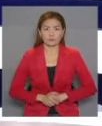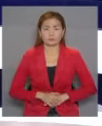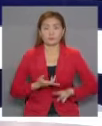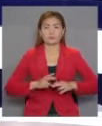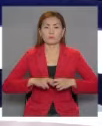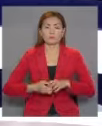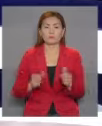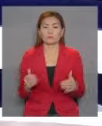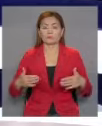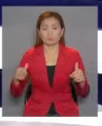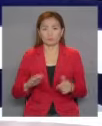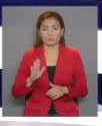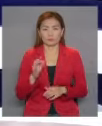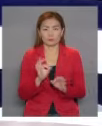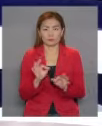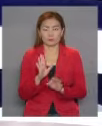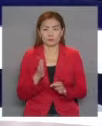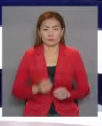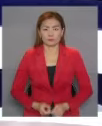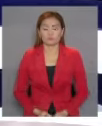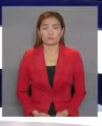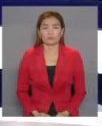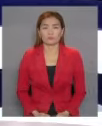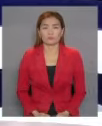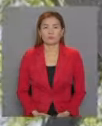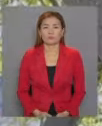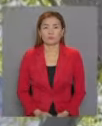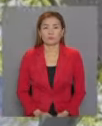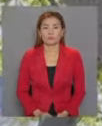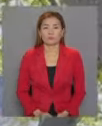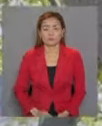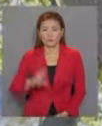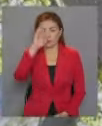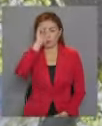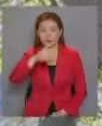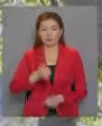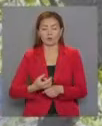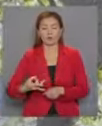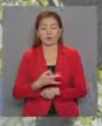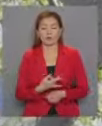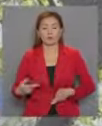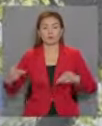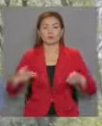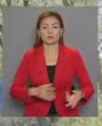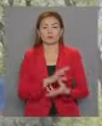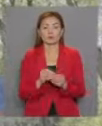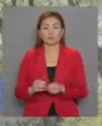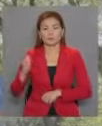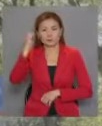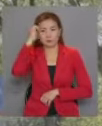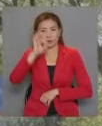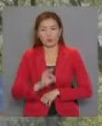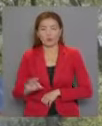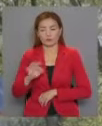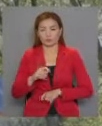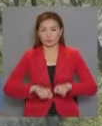мәселе қалай шешілмек? Толығырақ бейнематериалда. Мемлекет басшысы өңірімізге жасаған іссапарында ескерткіштер жайында